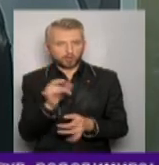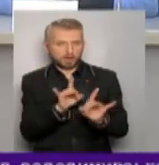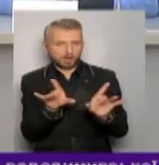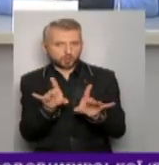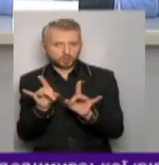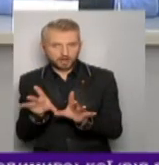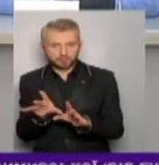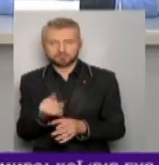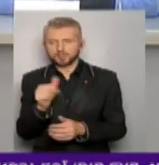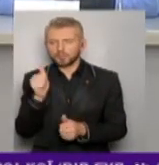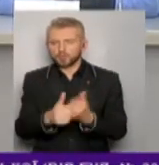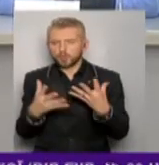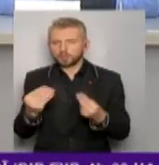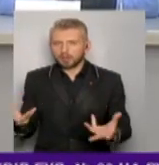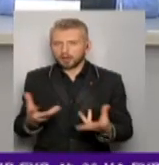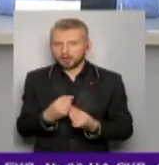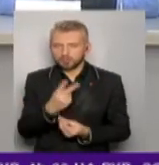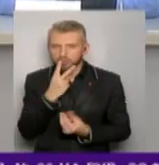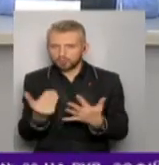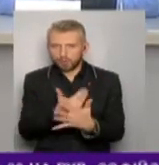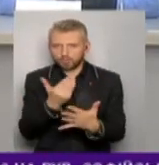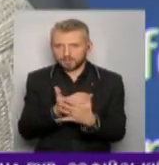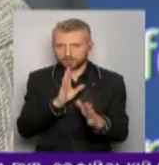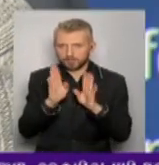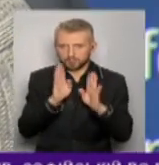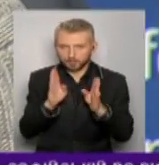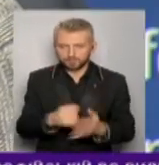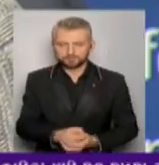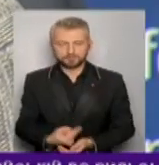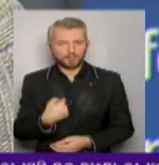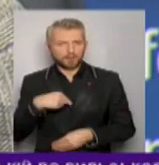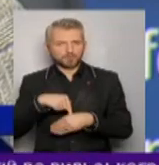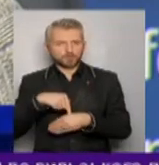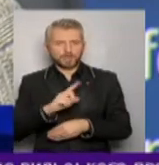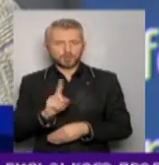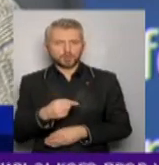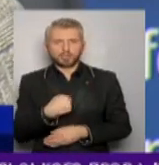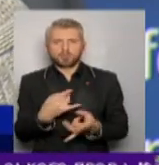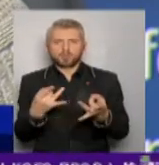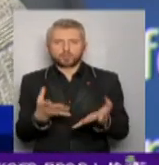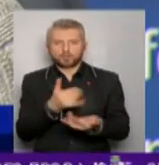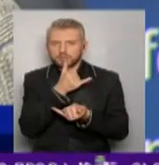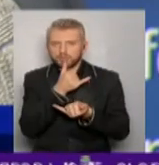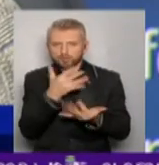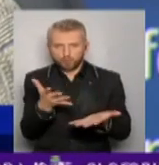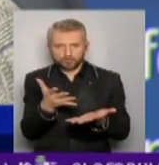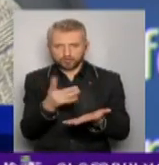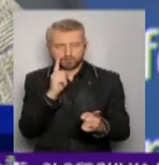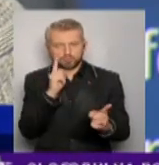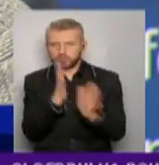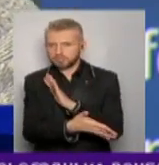щодня надихається, продивившись стрічку новин у соцмережах. Я відчуваю, що я просто не можу пройти мимо